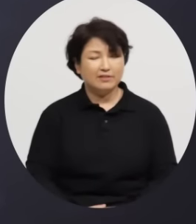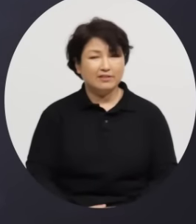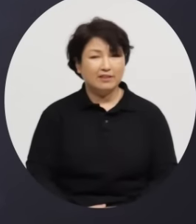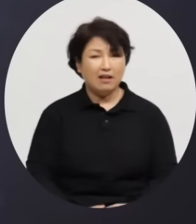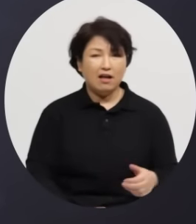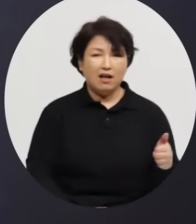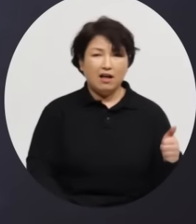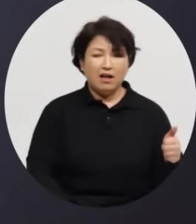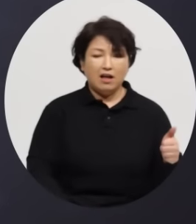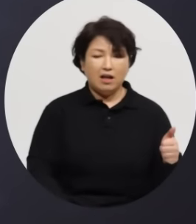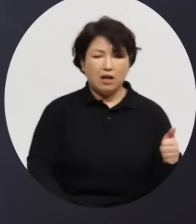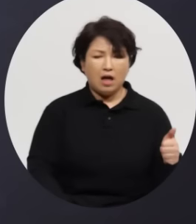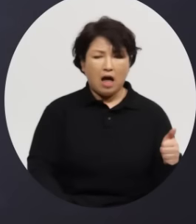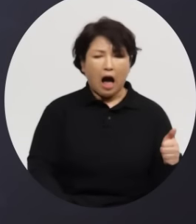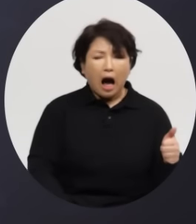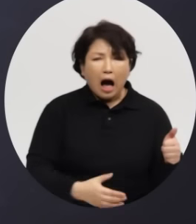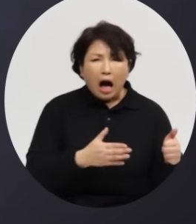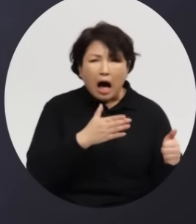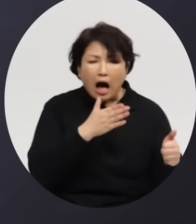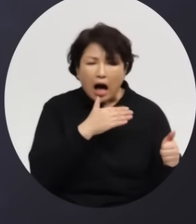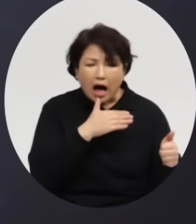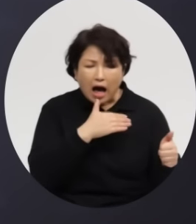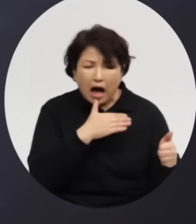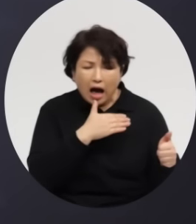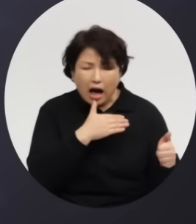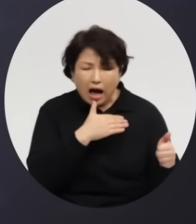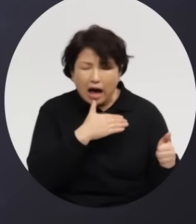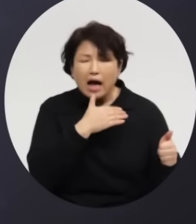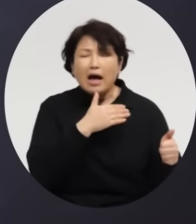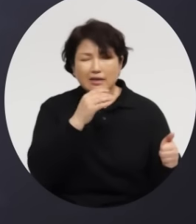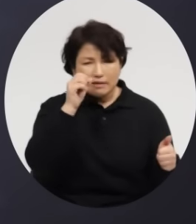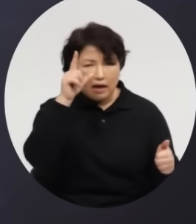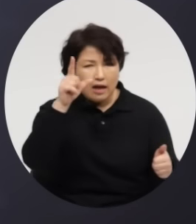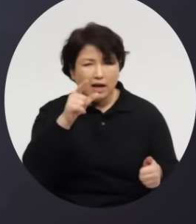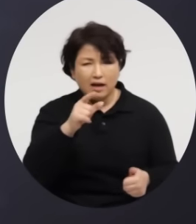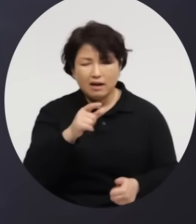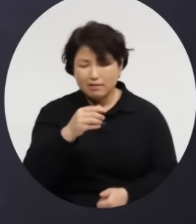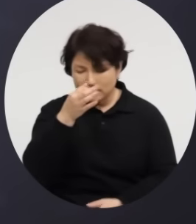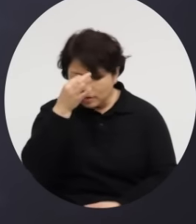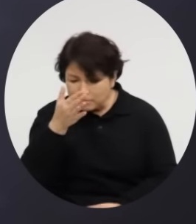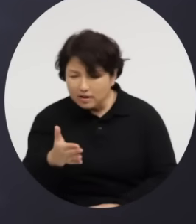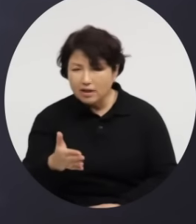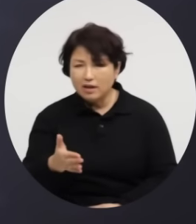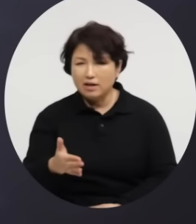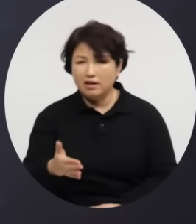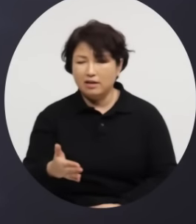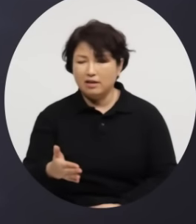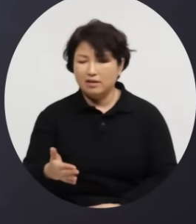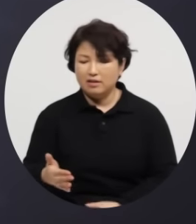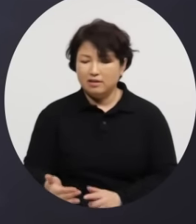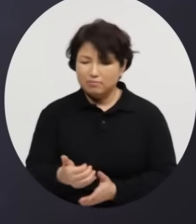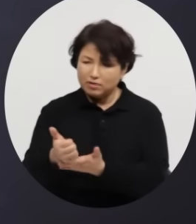그러니까 딱 그 사람 깨달은 거예요. 아이고 죄송합니다. 그러면서 부처님